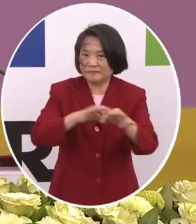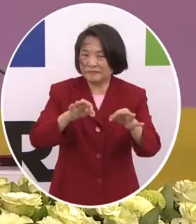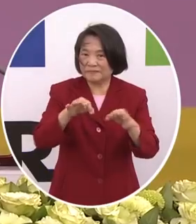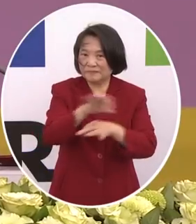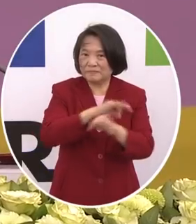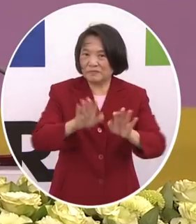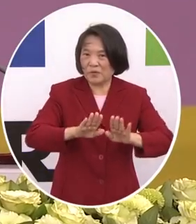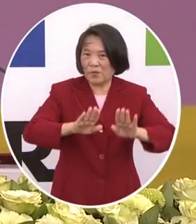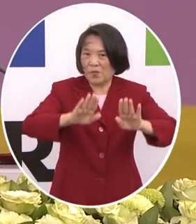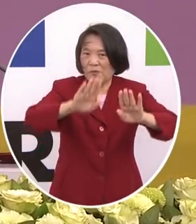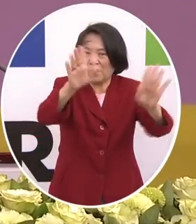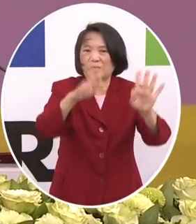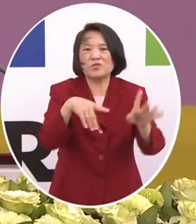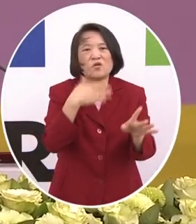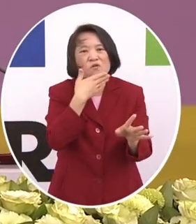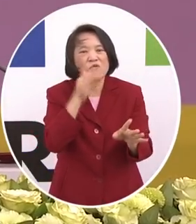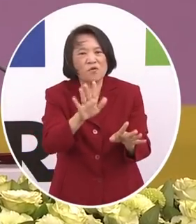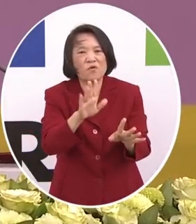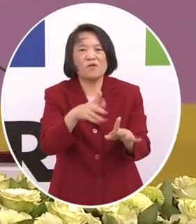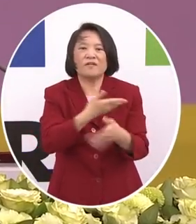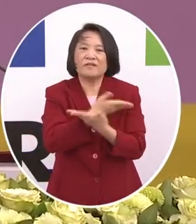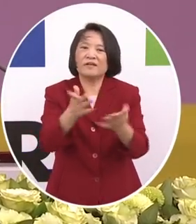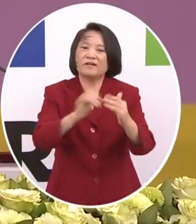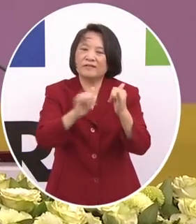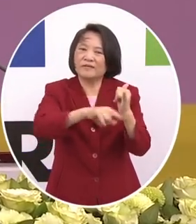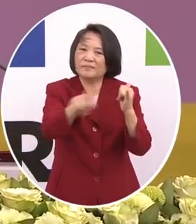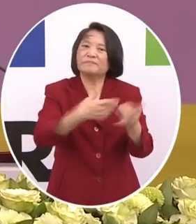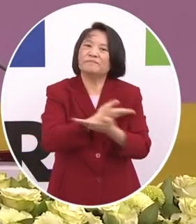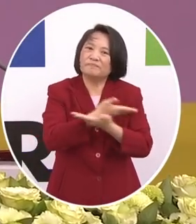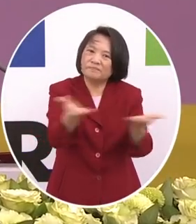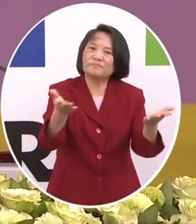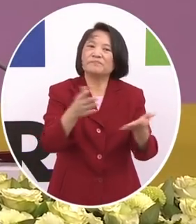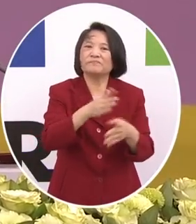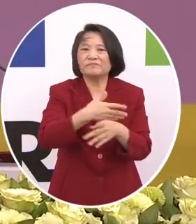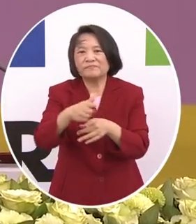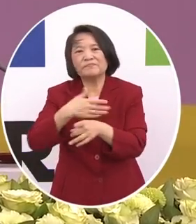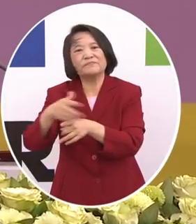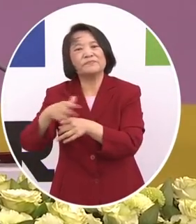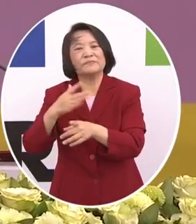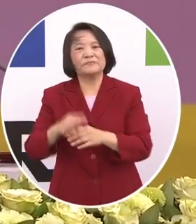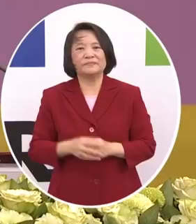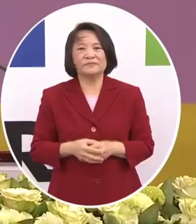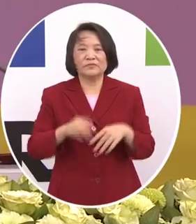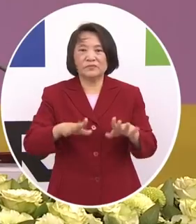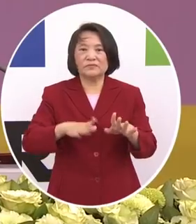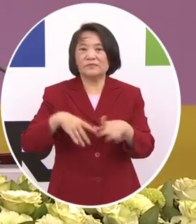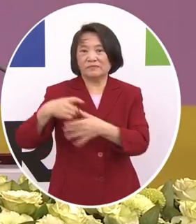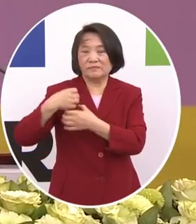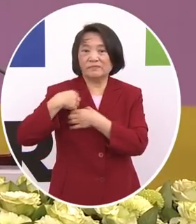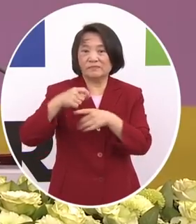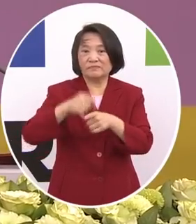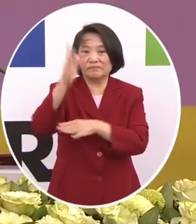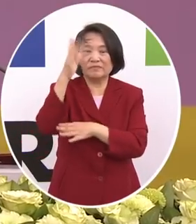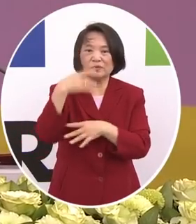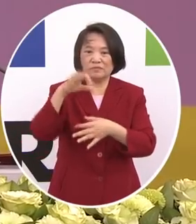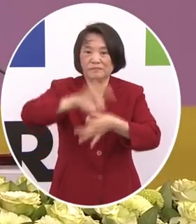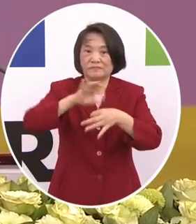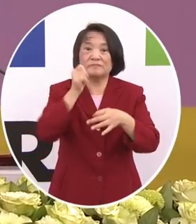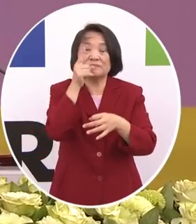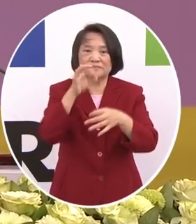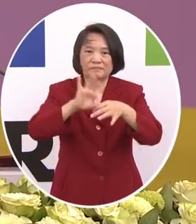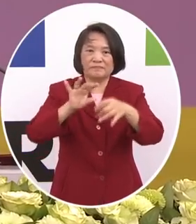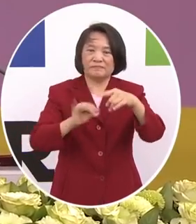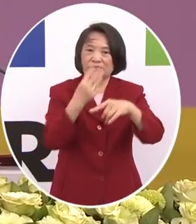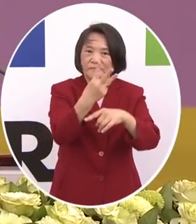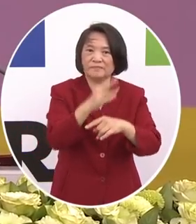的红利分享给所有的人民。今年我们把军工教调高薪资3%，带